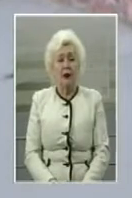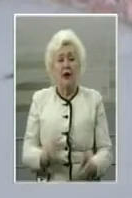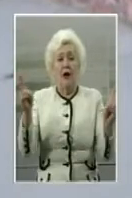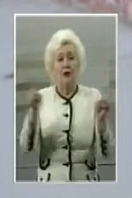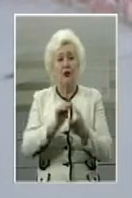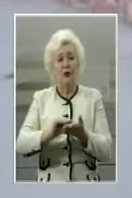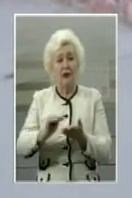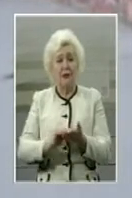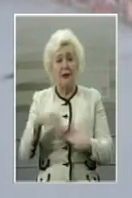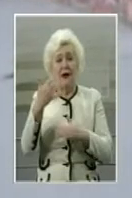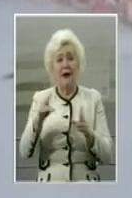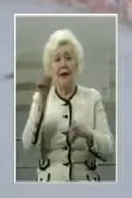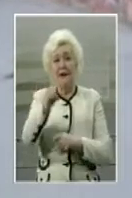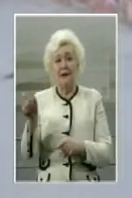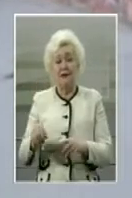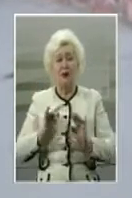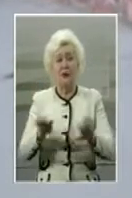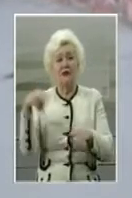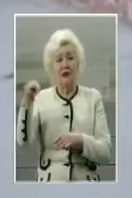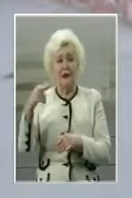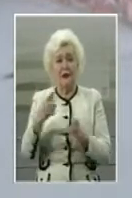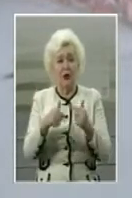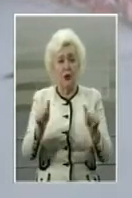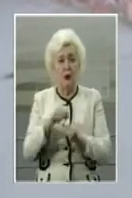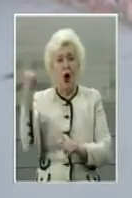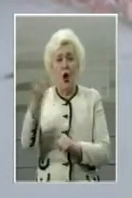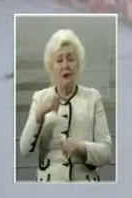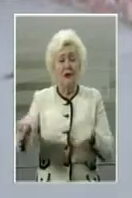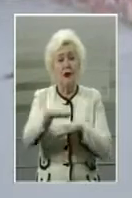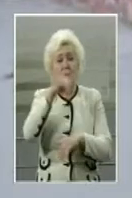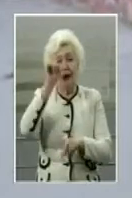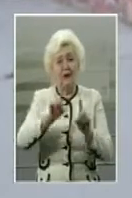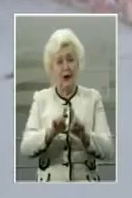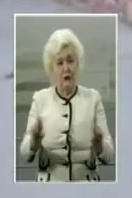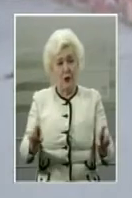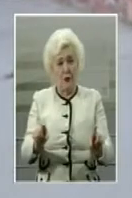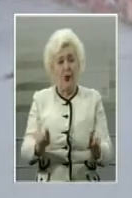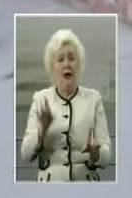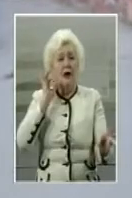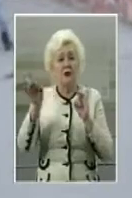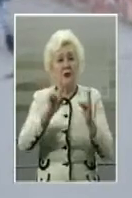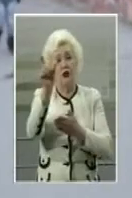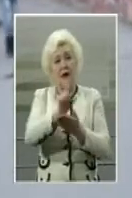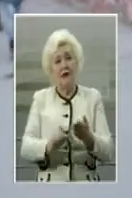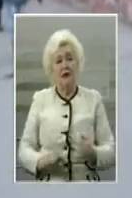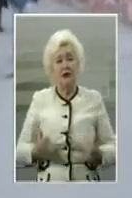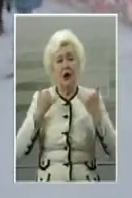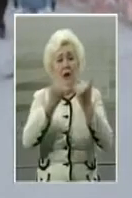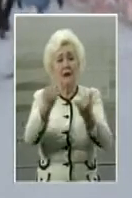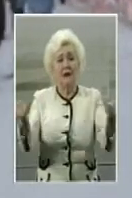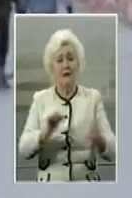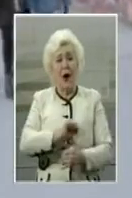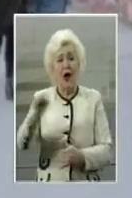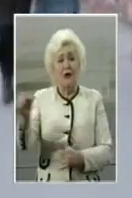Зустріч письменників із херсонцями пройшла у літературному відділі обласного краєзнавчого музею. Звучали вірші, присвячені